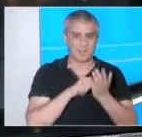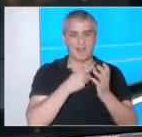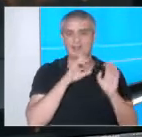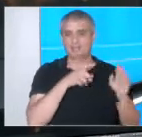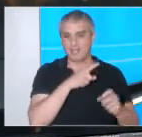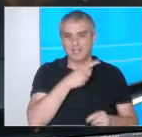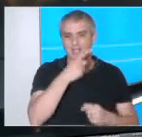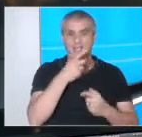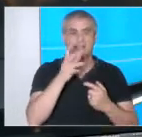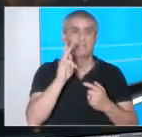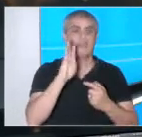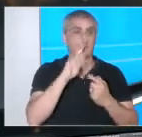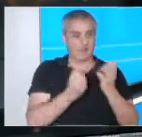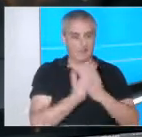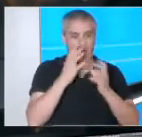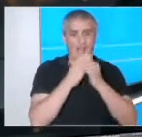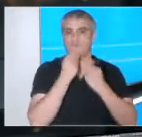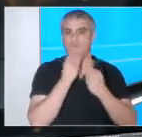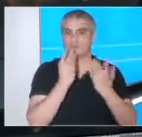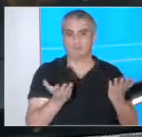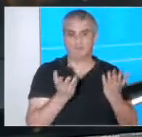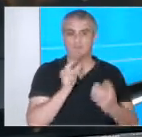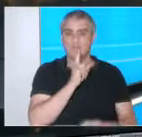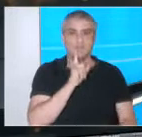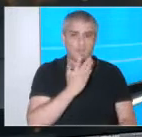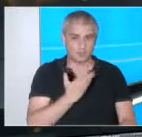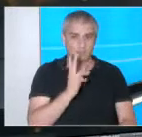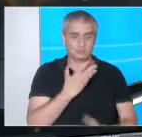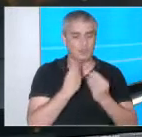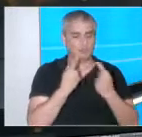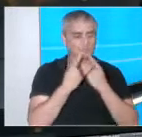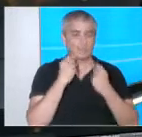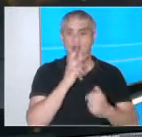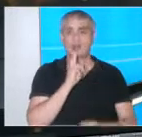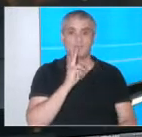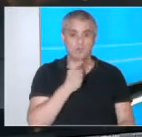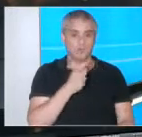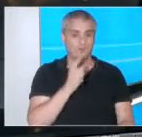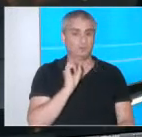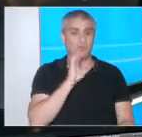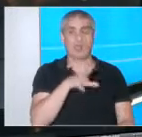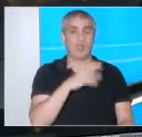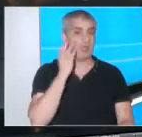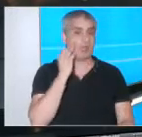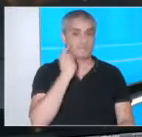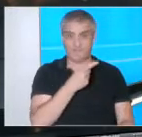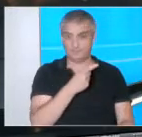על רבקה, בדרך כלל מדברים על האבות. היווצרות האומה, הגדרת האימהות. וכאן גם על האימהות. יש כאן הרבה שיח על האימהות. תשמע, שולח אברהם